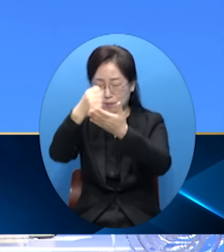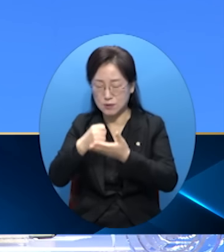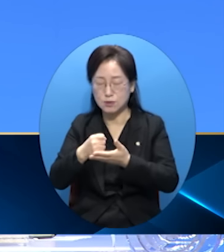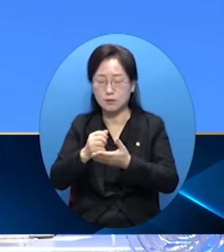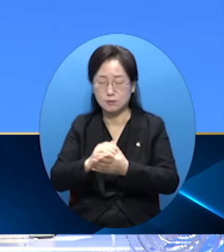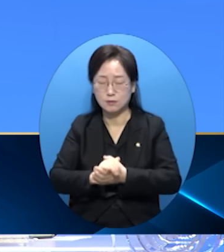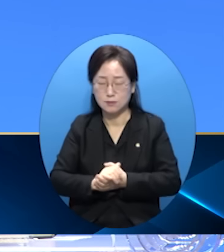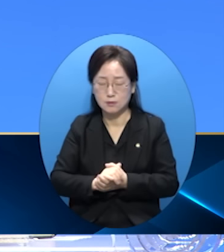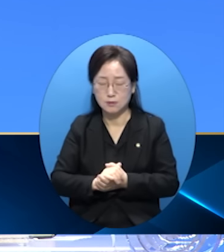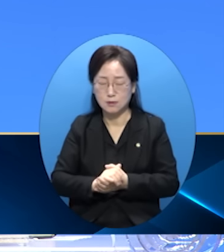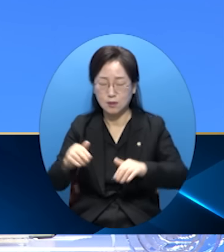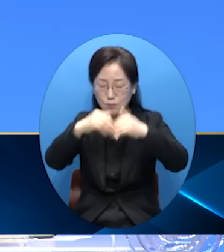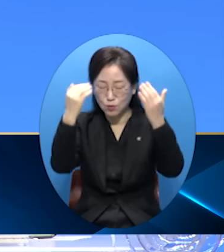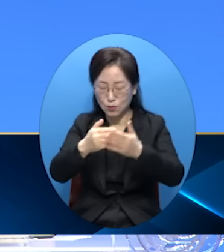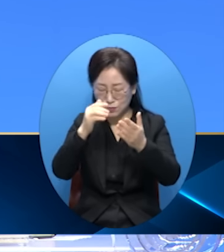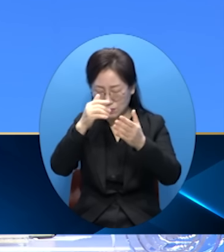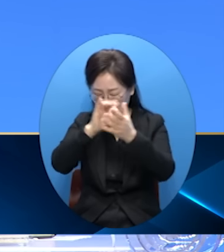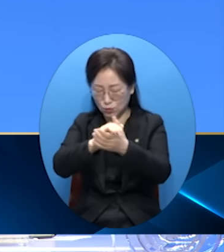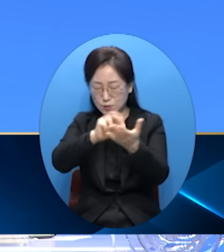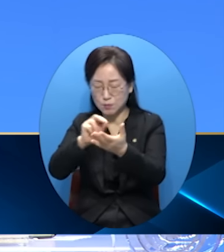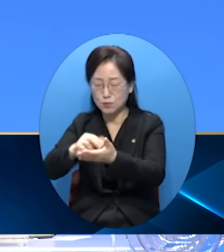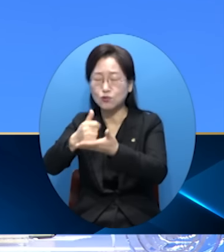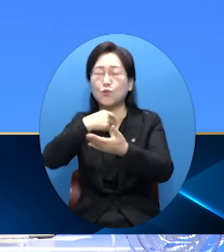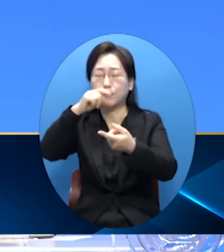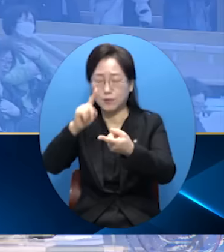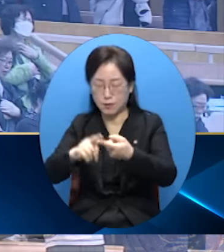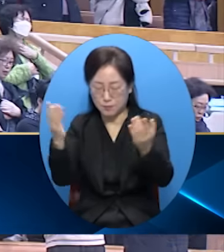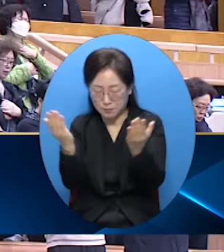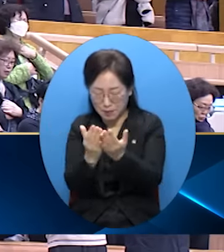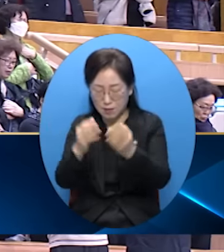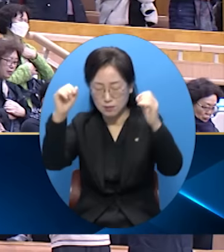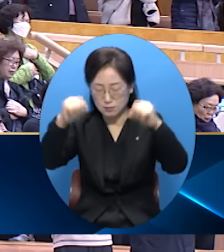임할지어다. 모든 기대 제목의 죄 뜻 가운데 응답될지어다.